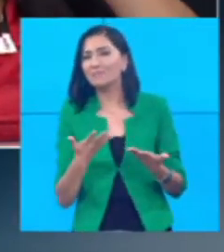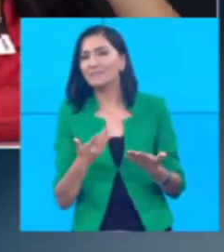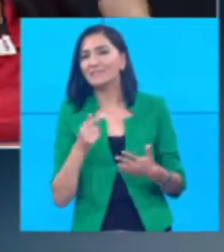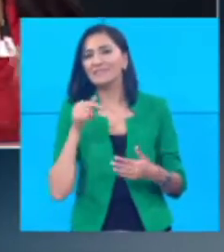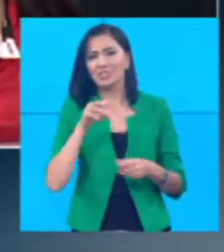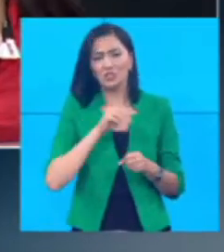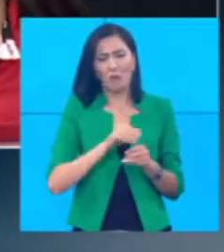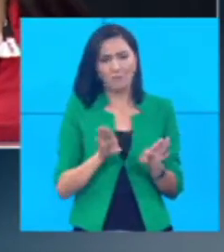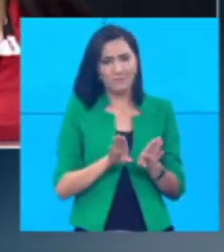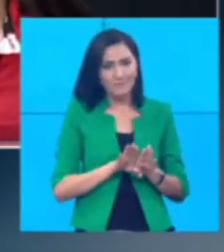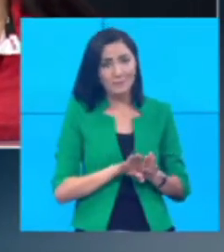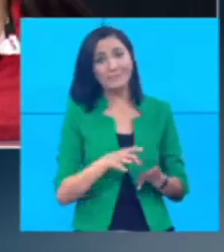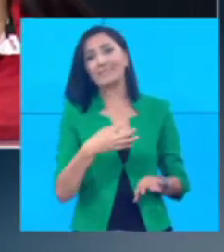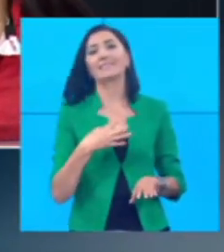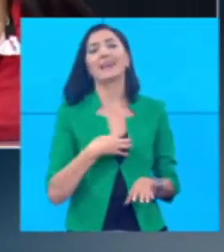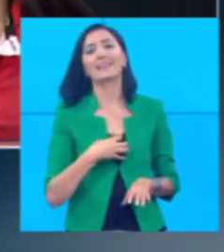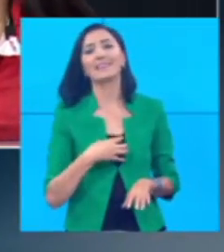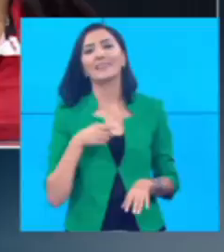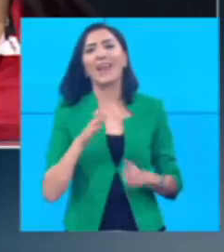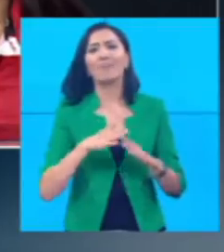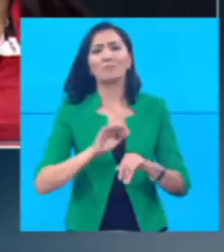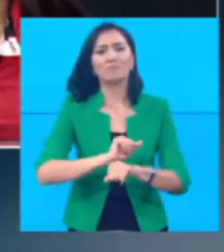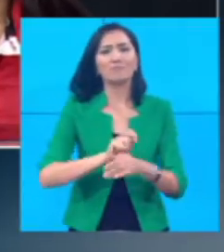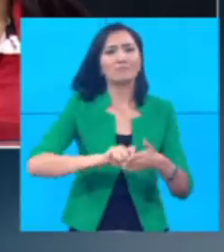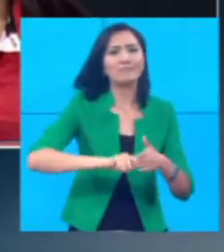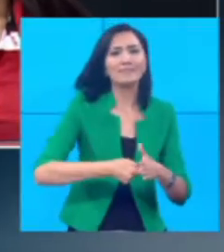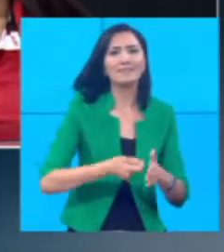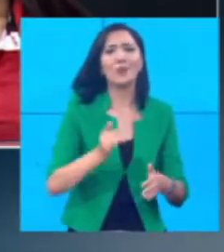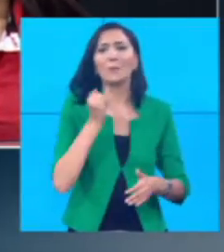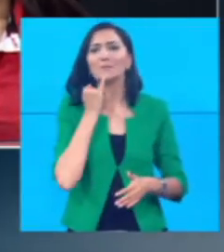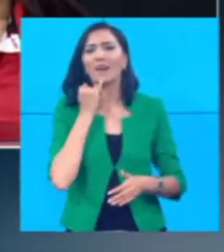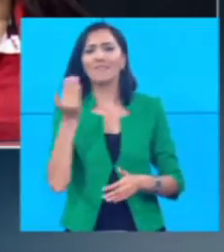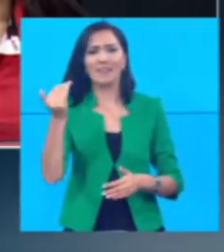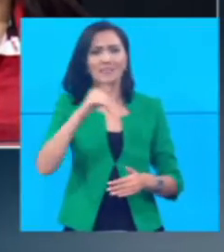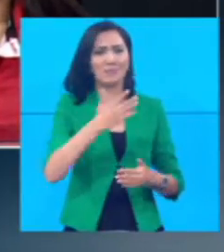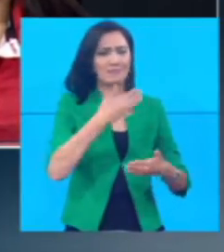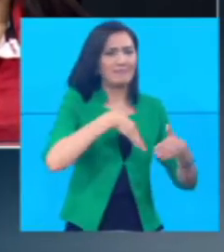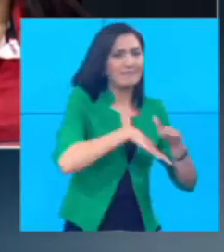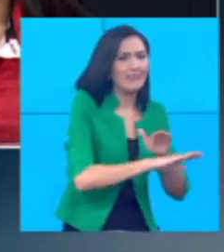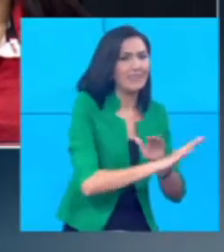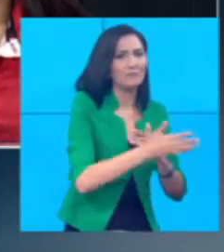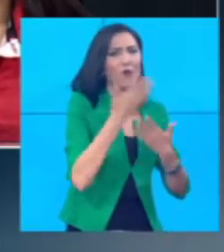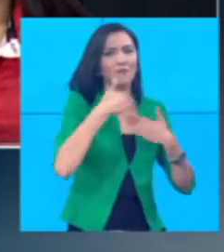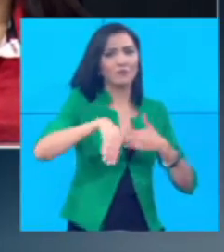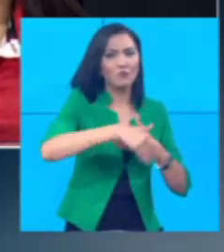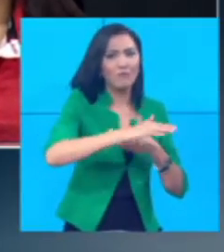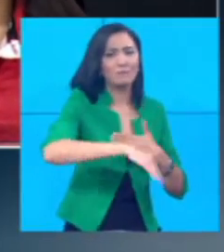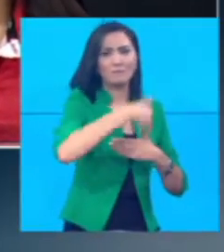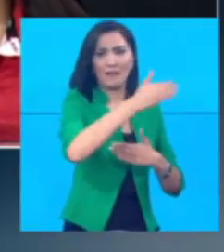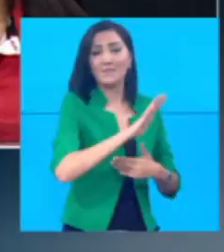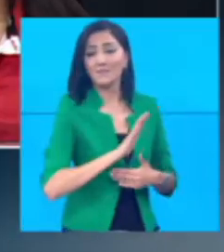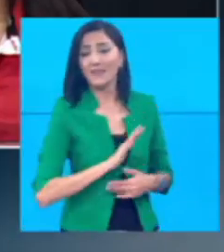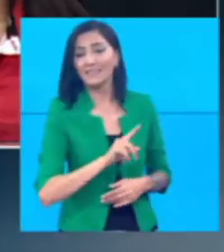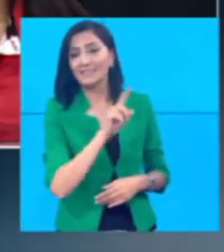insandın? İçerine kapanık mıydın? Kendini eve mi kilitliyordun? Misafir geldiği zaman saklanıyor muydun? Sokağa çıkıyor